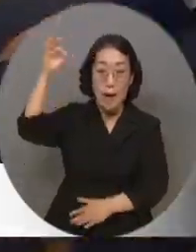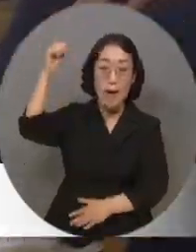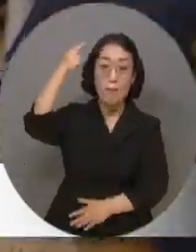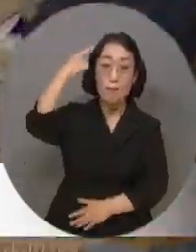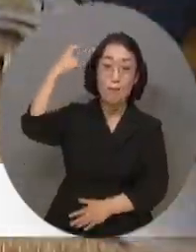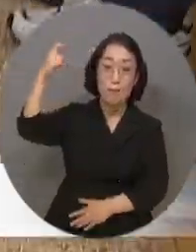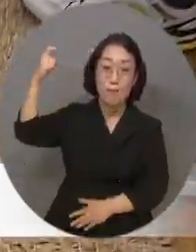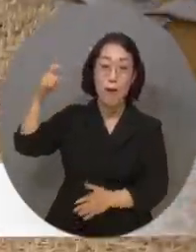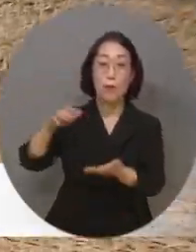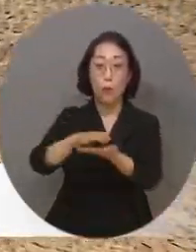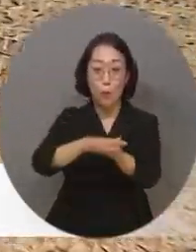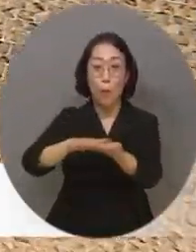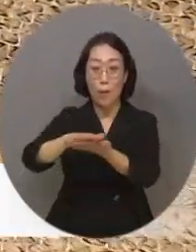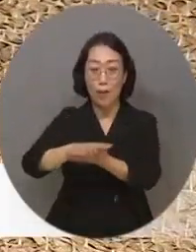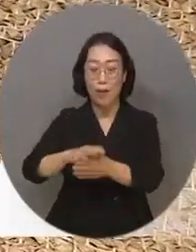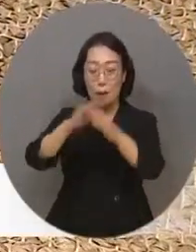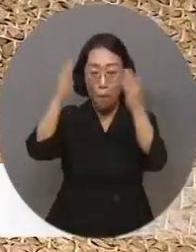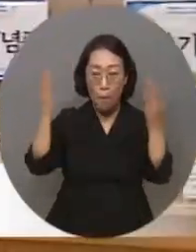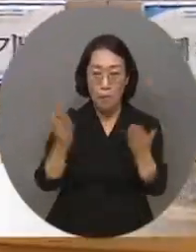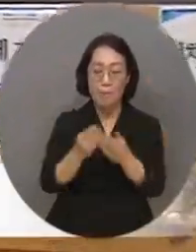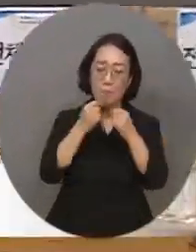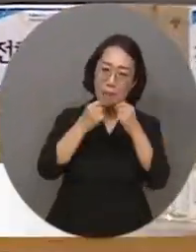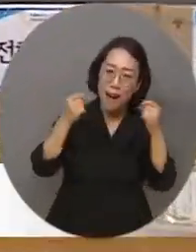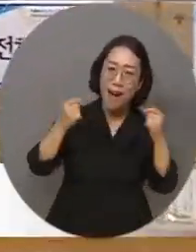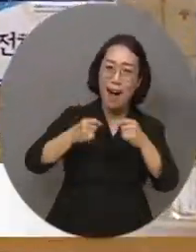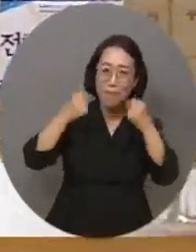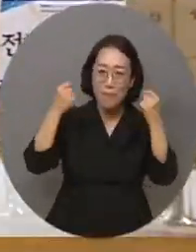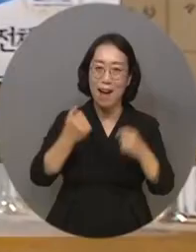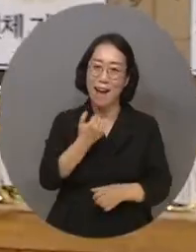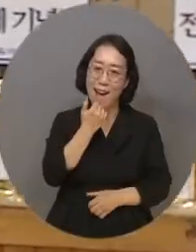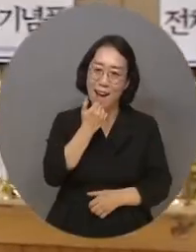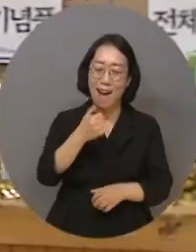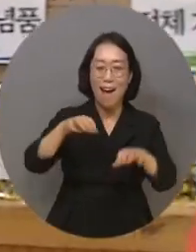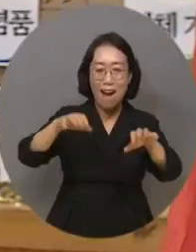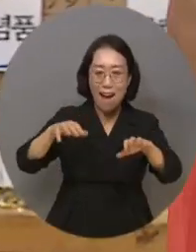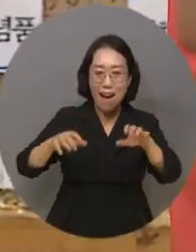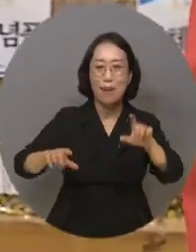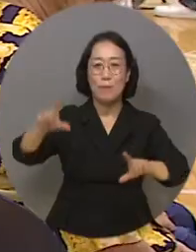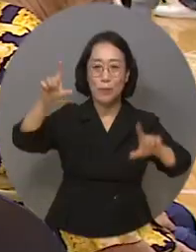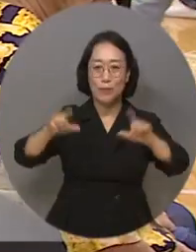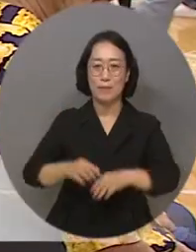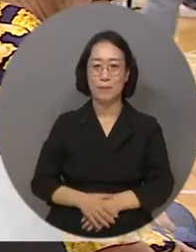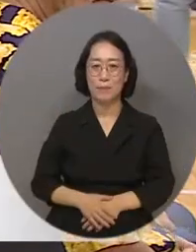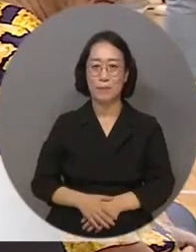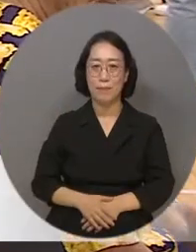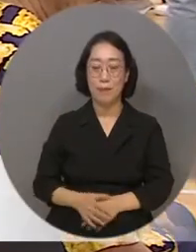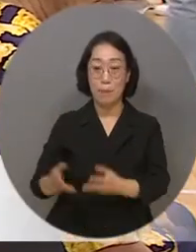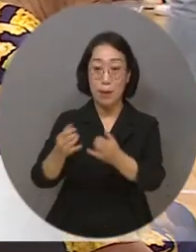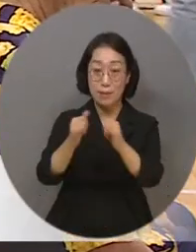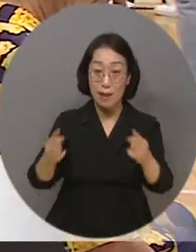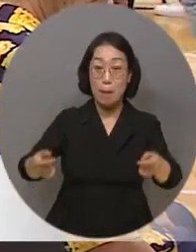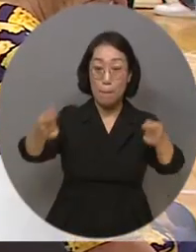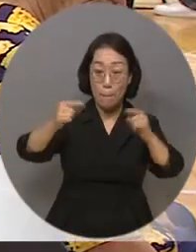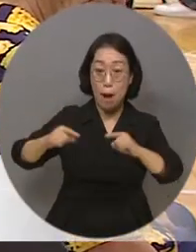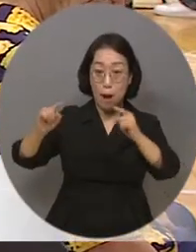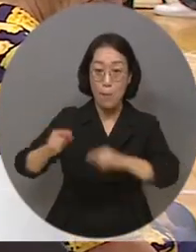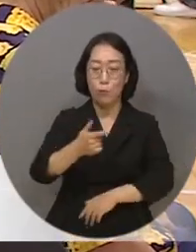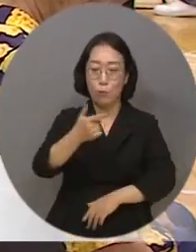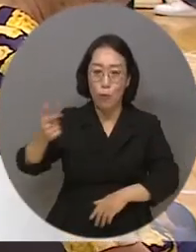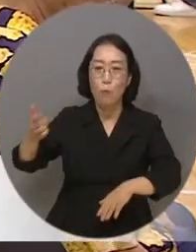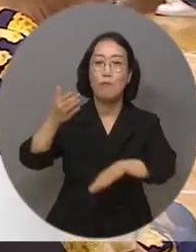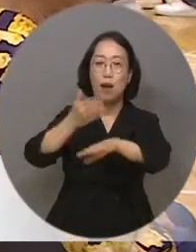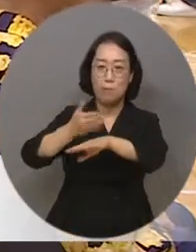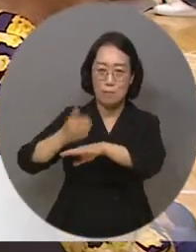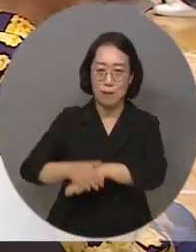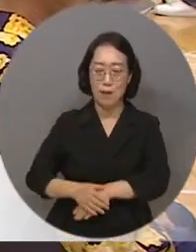정겨운 풍경에 사람들의 얼굴엔 저마다 웃음꽃이 피었습니다 많은 분 들의 전 감사하고